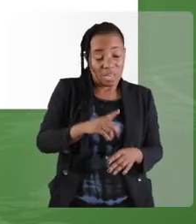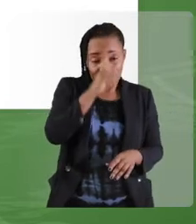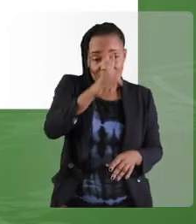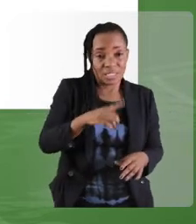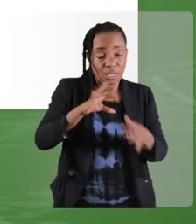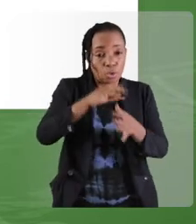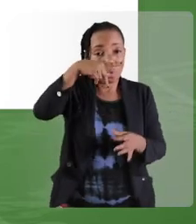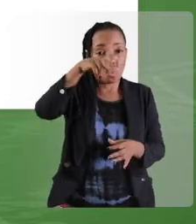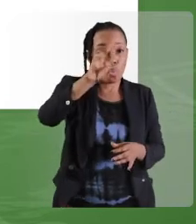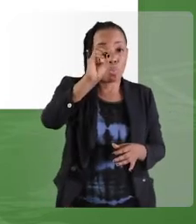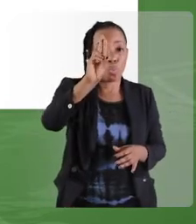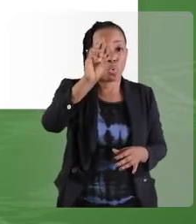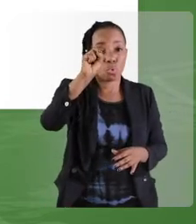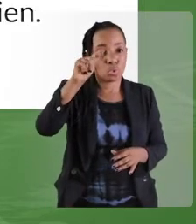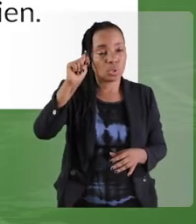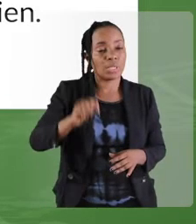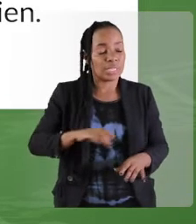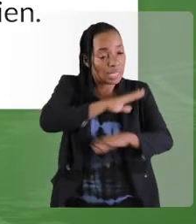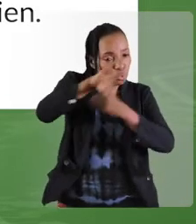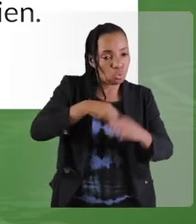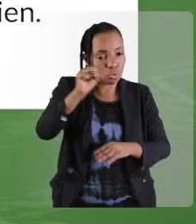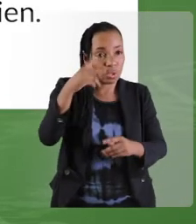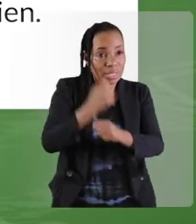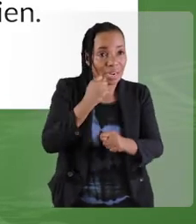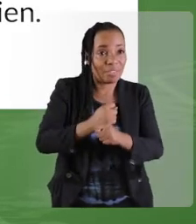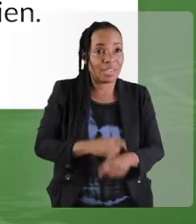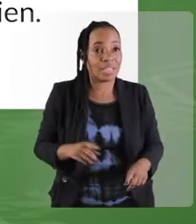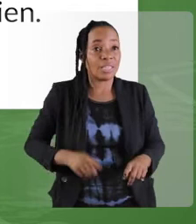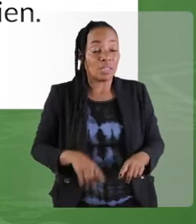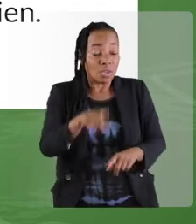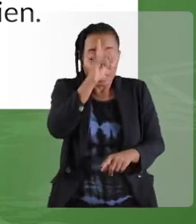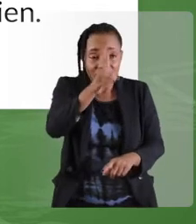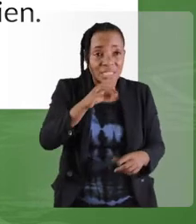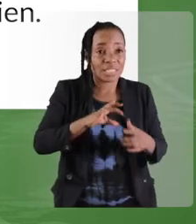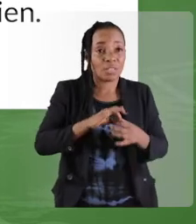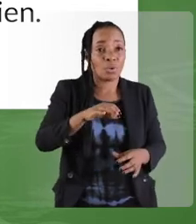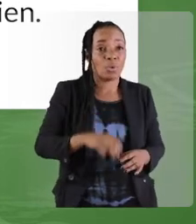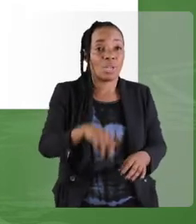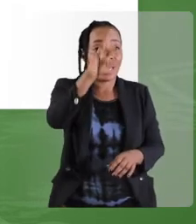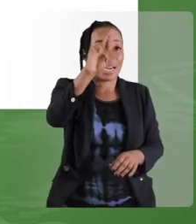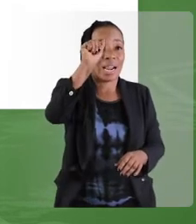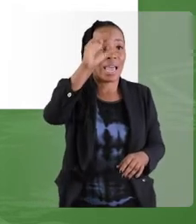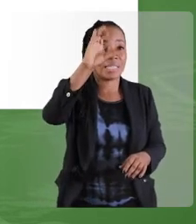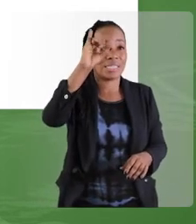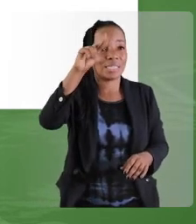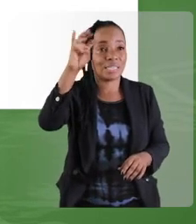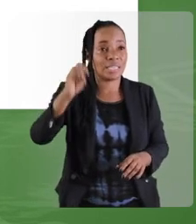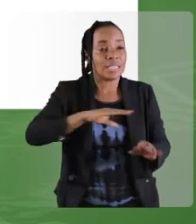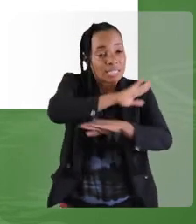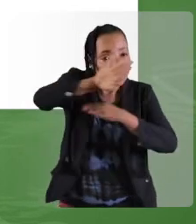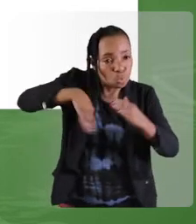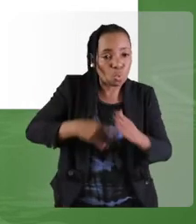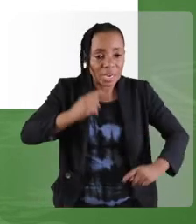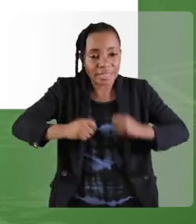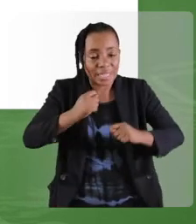la totalité des œuvres de Proust. Le génie de Racine, c'est la série de ses tragédies. En dehors de cela, il